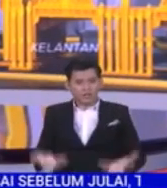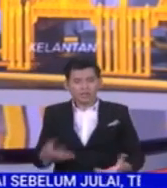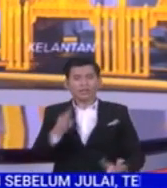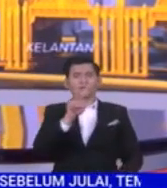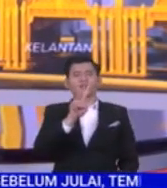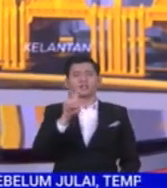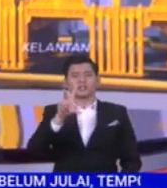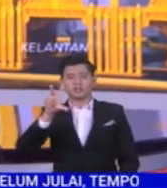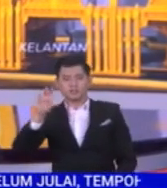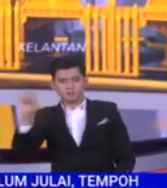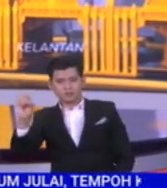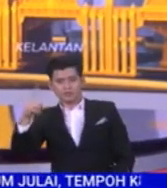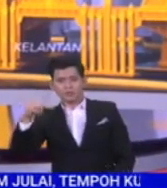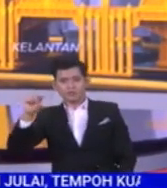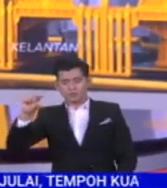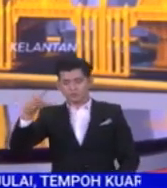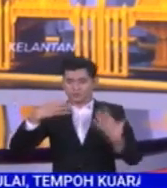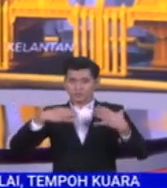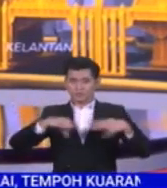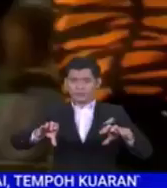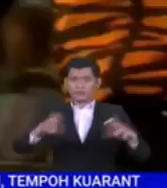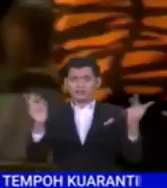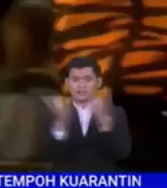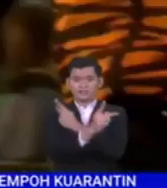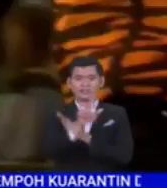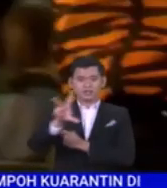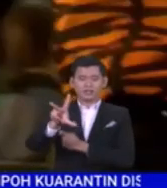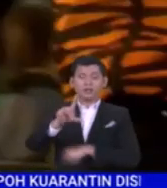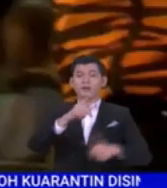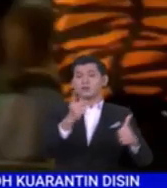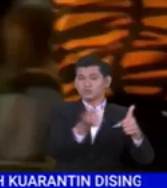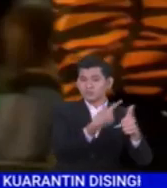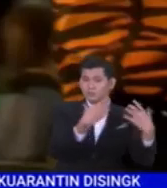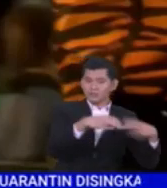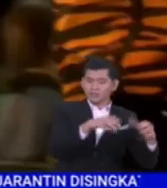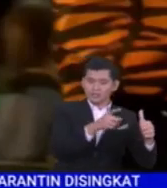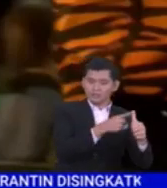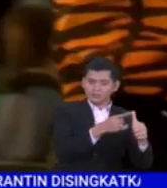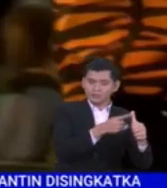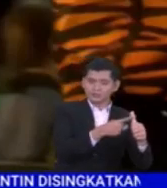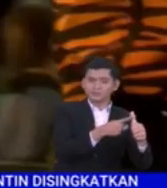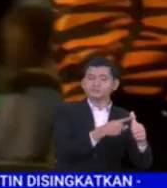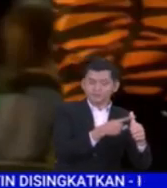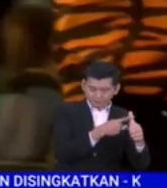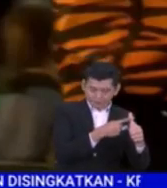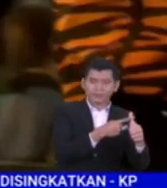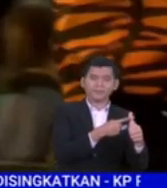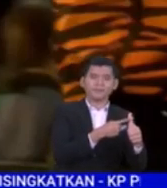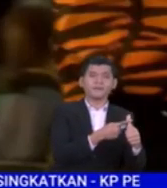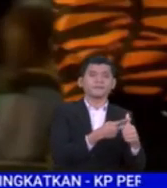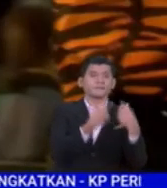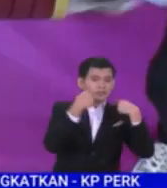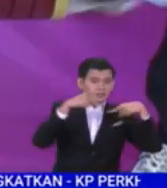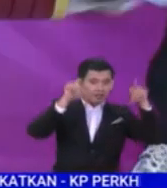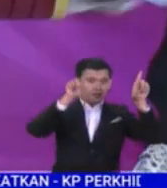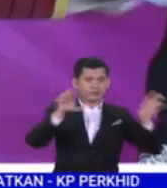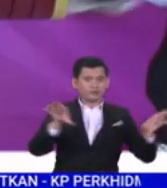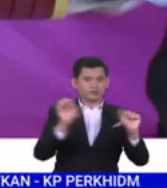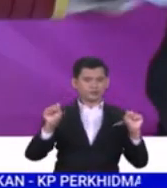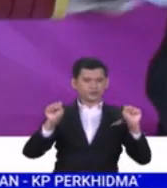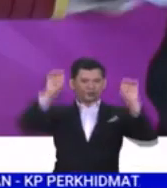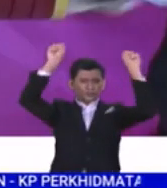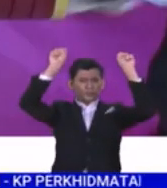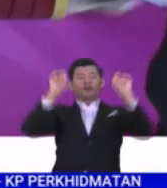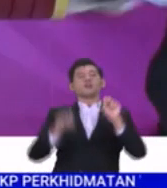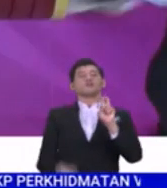213 kg pada percubaan ketiga. Pada percubaan pertama, juara Paralimpik Tokyo 2020 itu berjaya melakukan angkatan